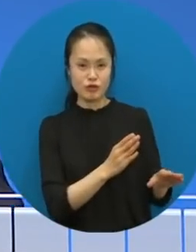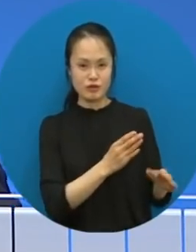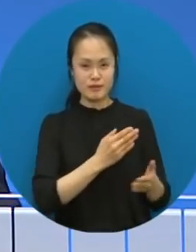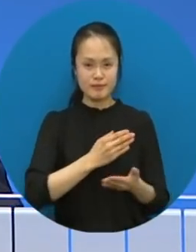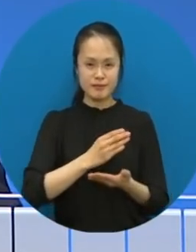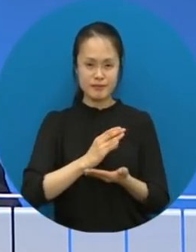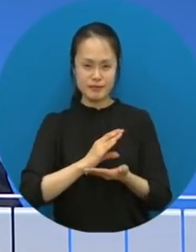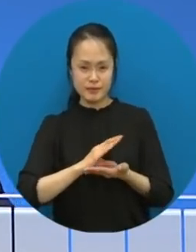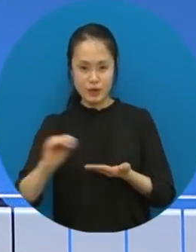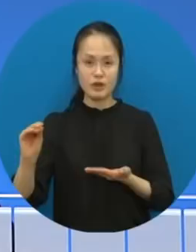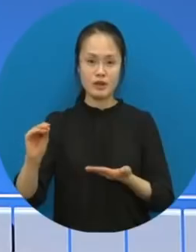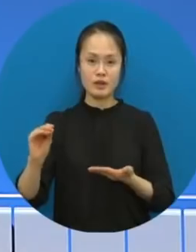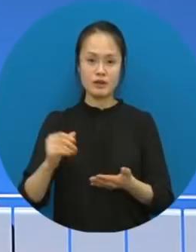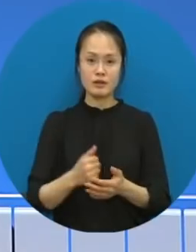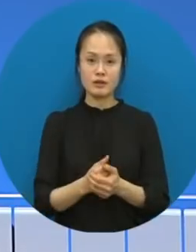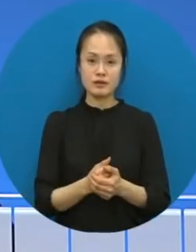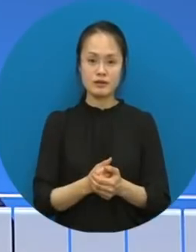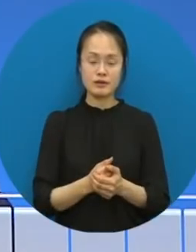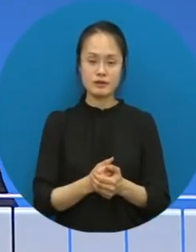나의 꿈도